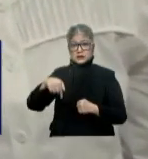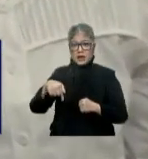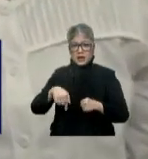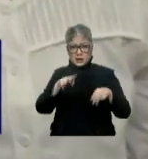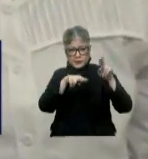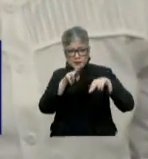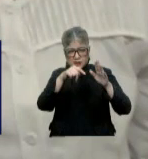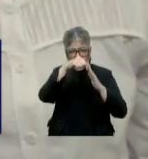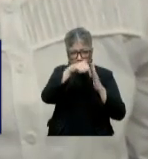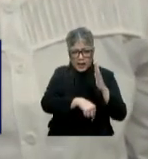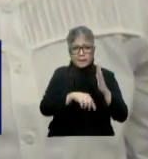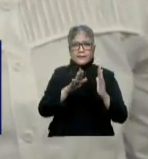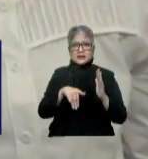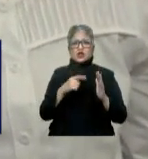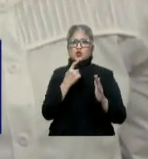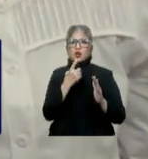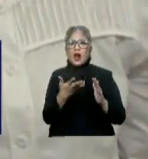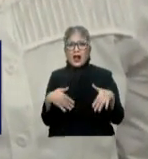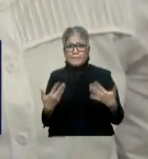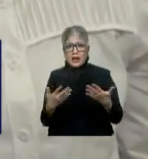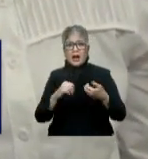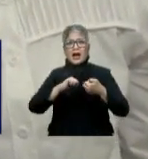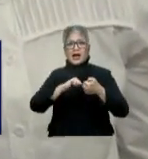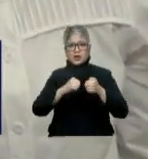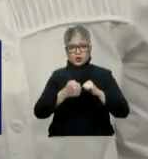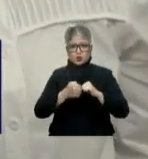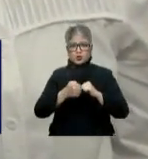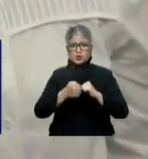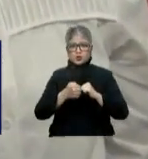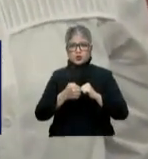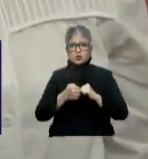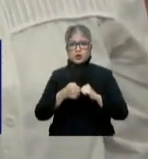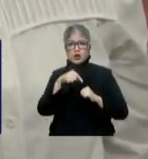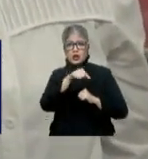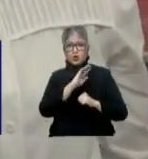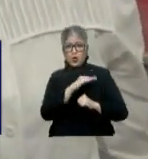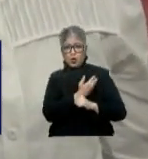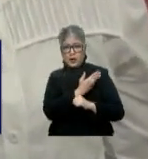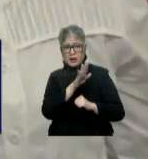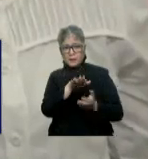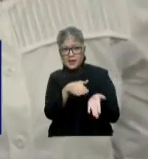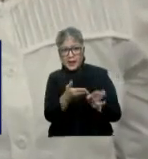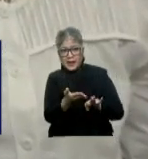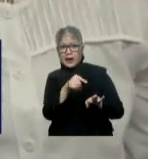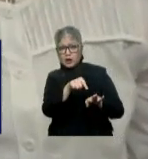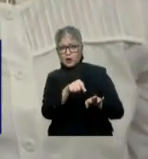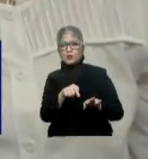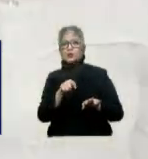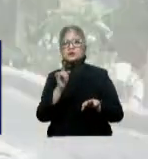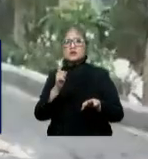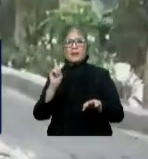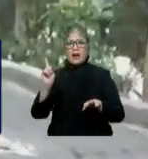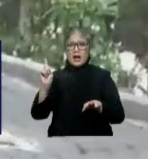atau keterkaitan antara peristiwa si almarhum ini dengan peristiwa dorong-dorongan